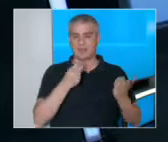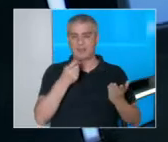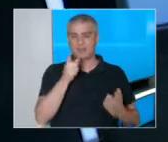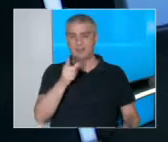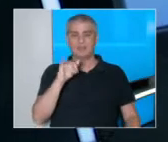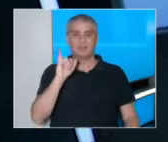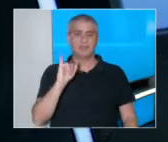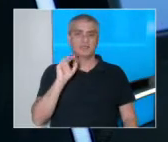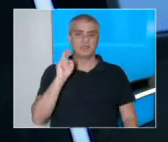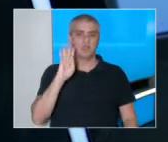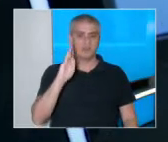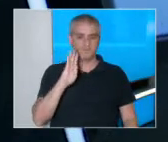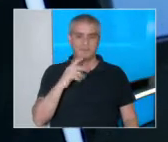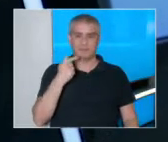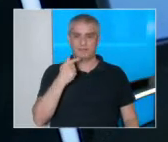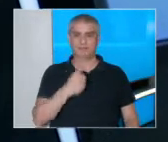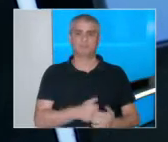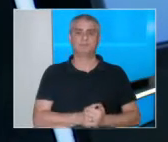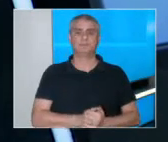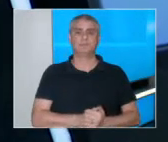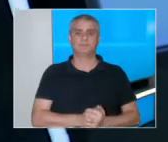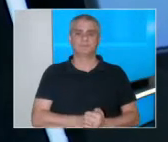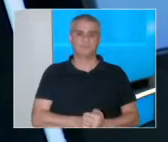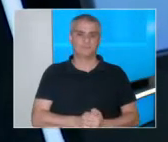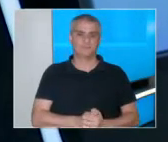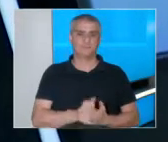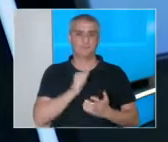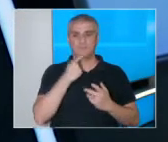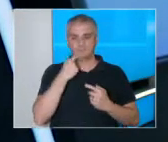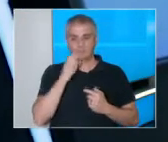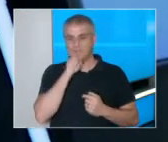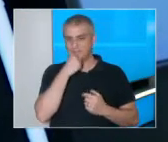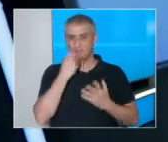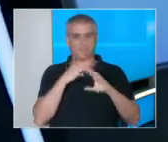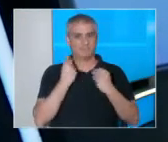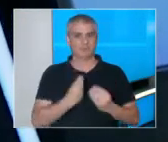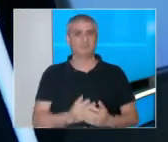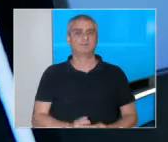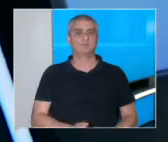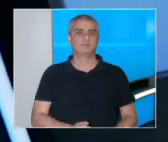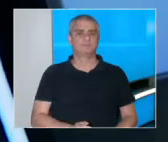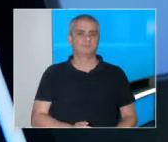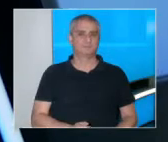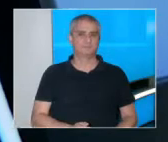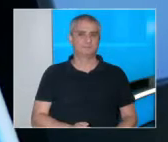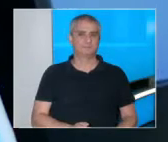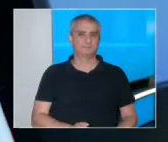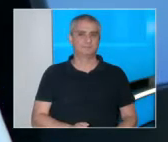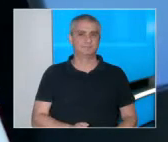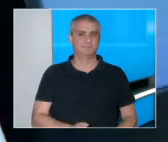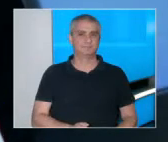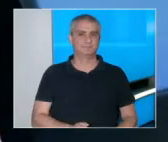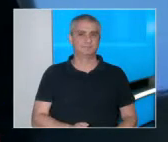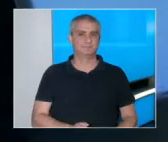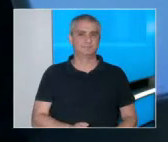אותך, יעקב ריבלין. ערב פרשן, טוב, אבי. היסטוריון, ערב טוב לך. ערב טוב, משה. תשמע, אתה